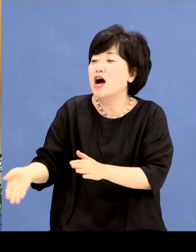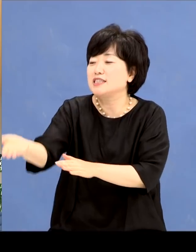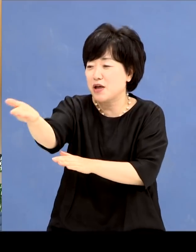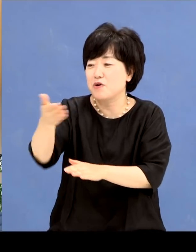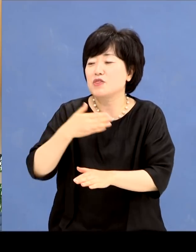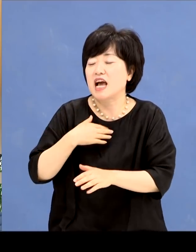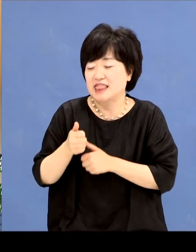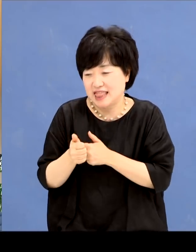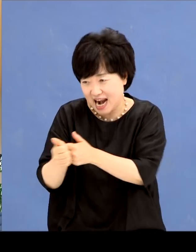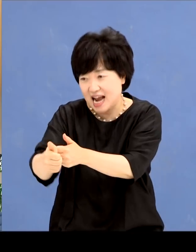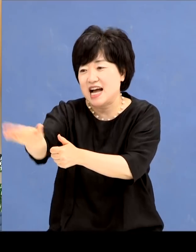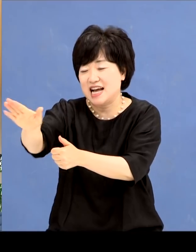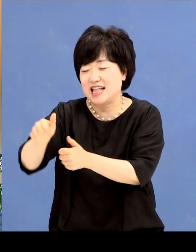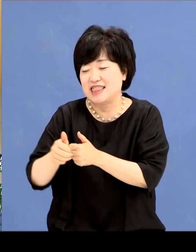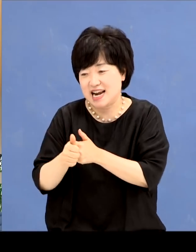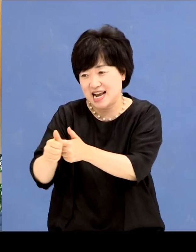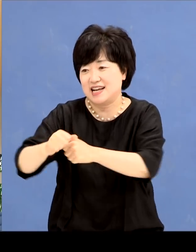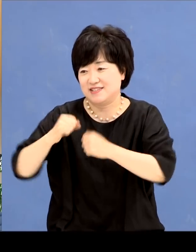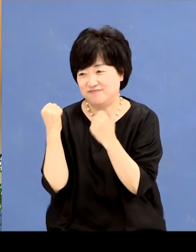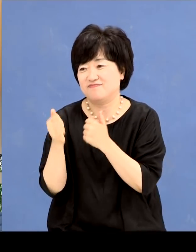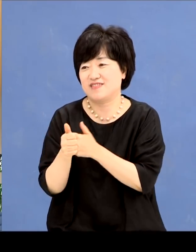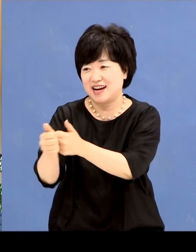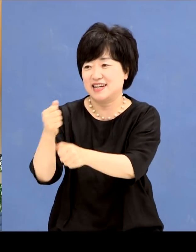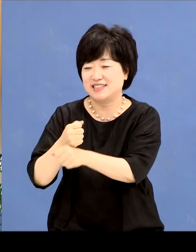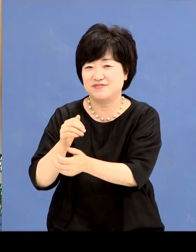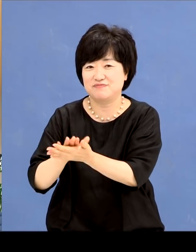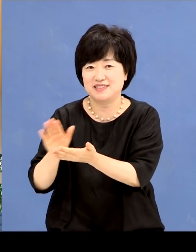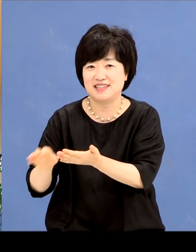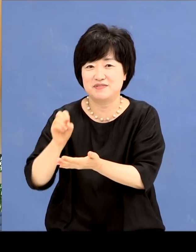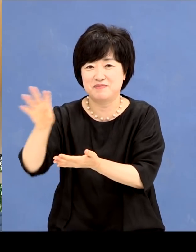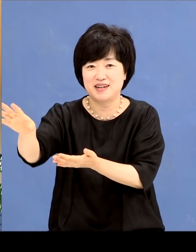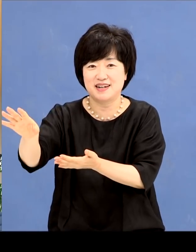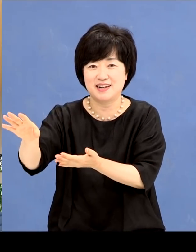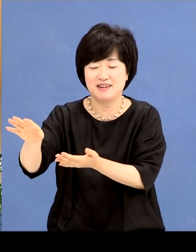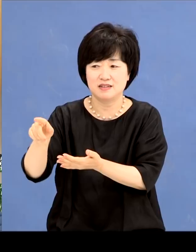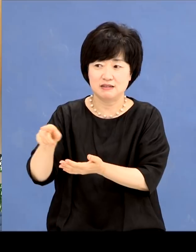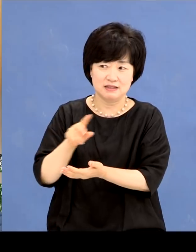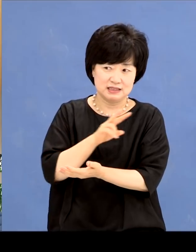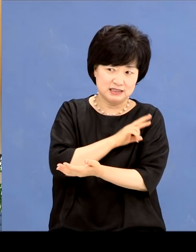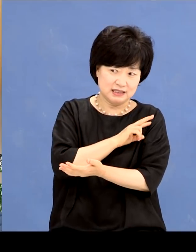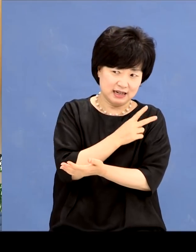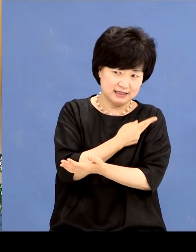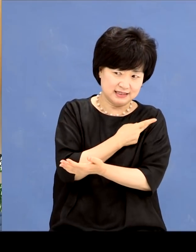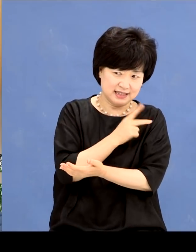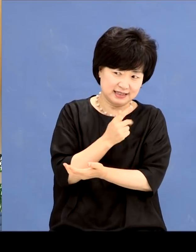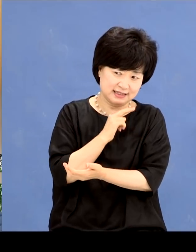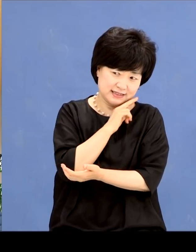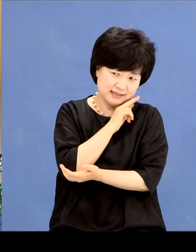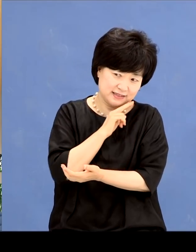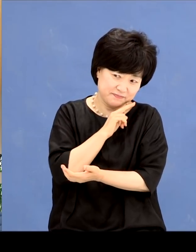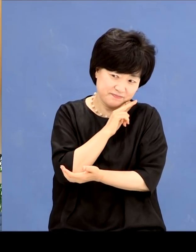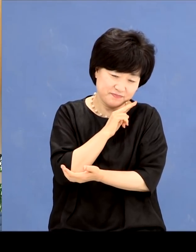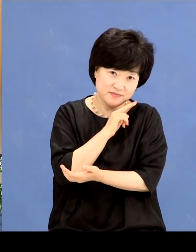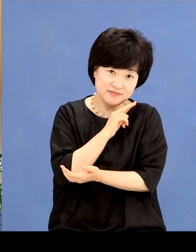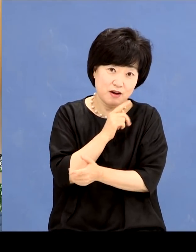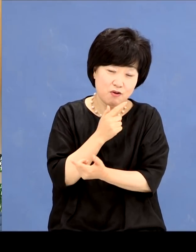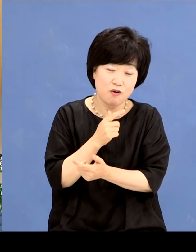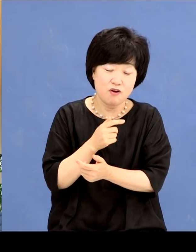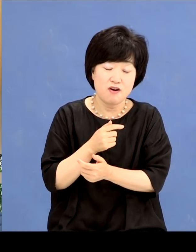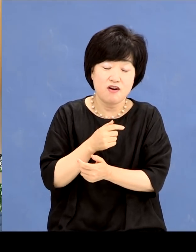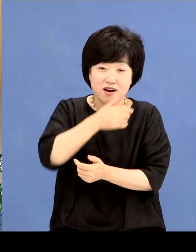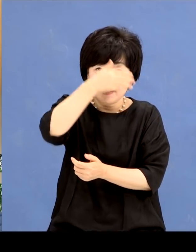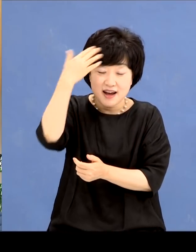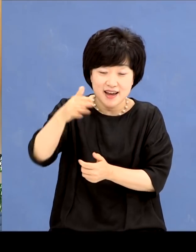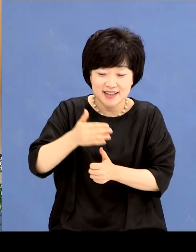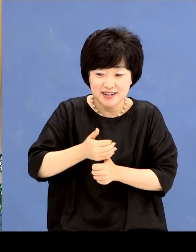앞장 먼저 서서 가세요. 네. 예. 그래서 정말 이런 상황이면 2단일 수도 있는데 그렇죠. 너무 감사하게 그분들을